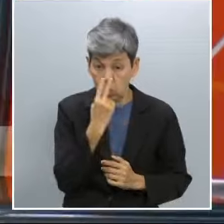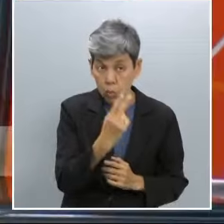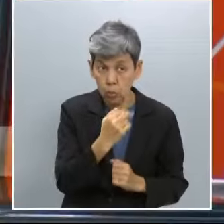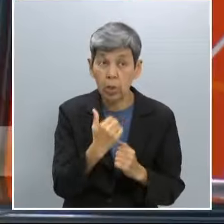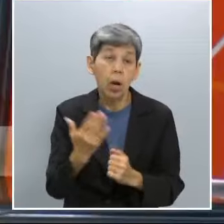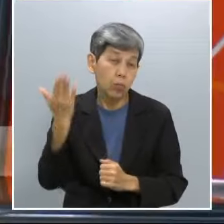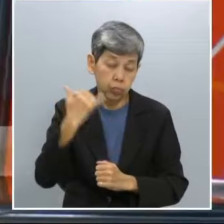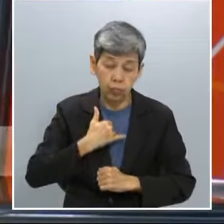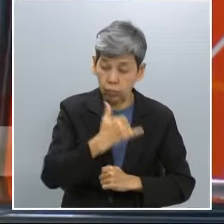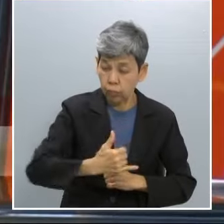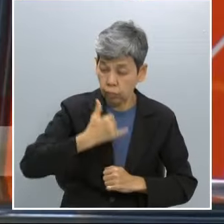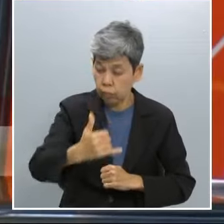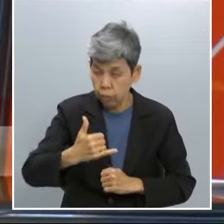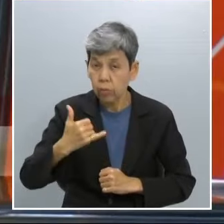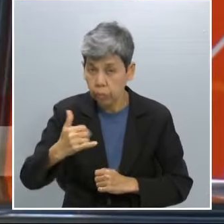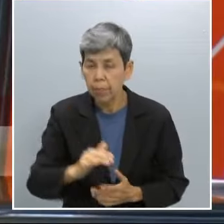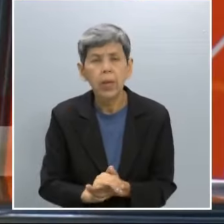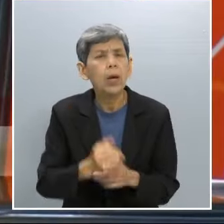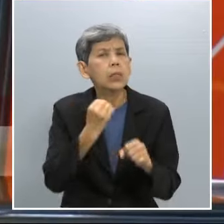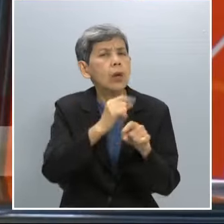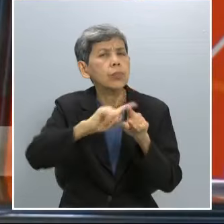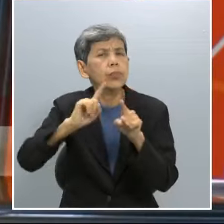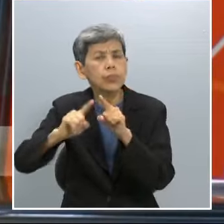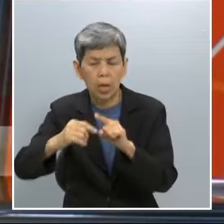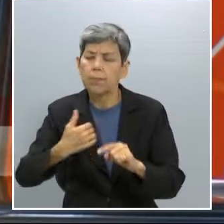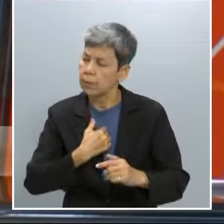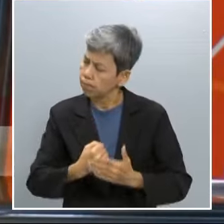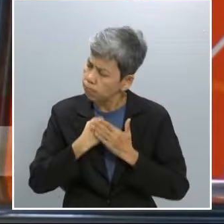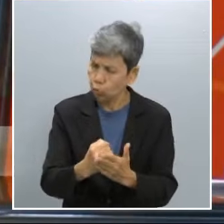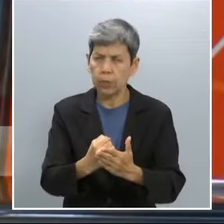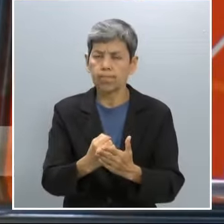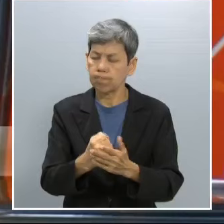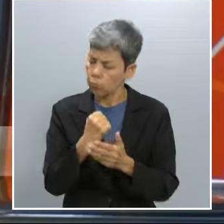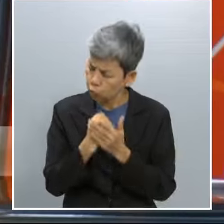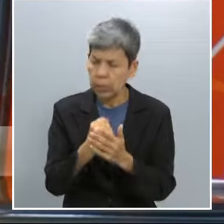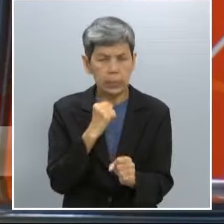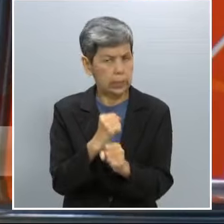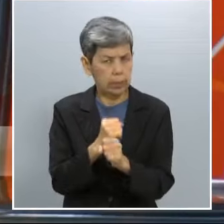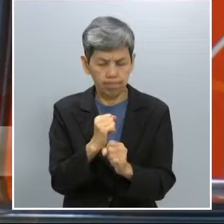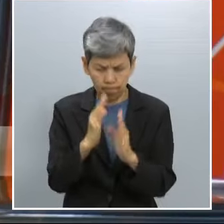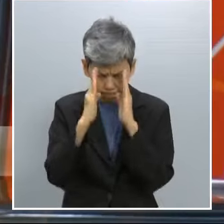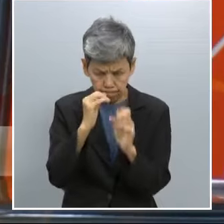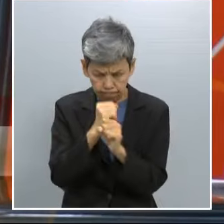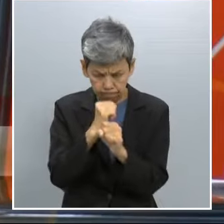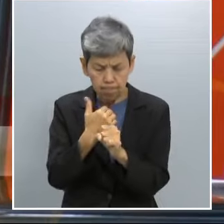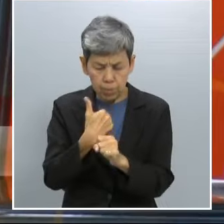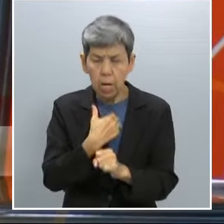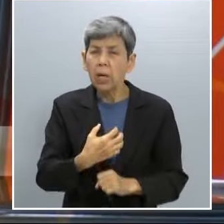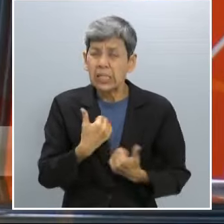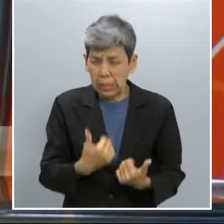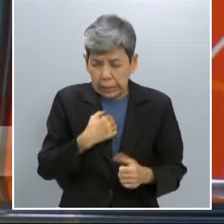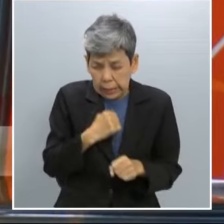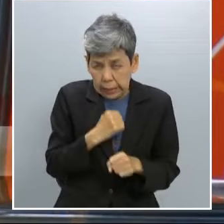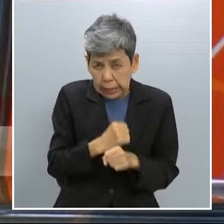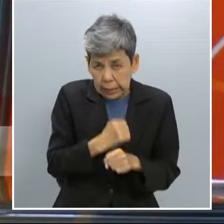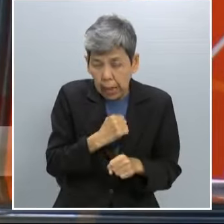ที่ผ่านมายืนยันว่าทุกหน่วยงานมีความทุ่มเทตั้งใจในการทำงานสิ่งที่อาจจะยังต้องทำต่อก็